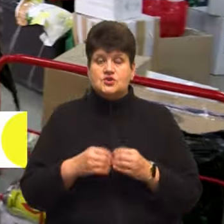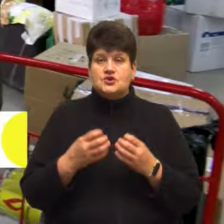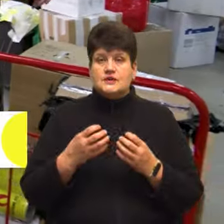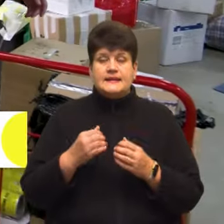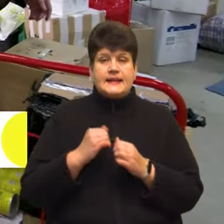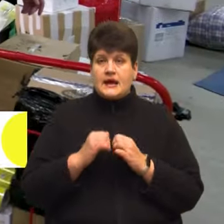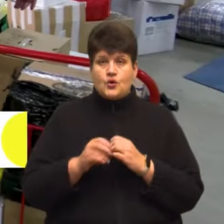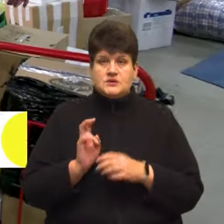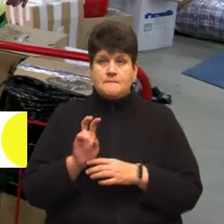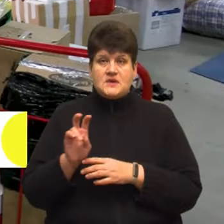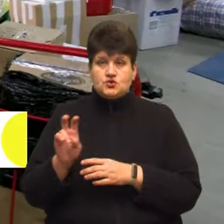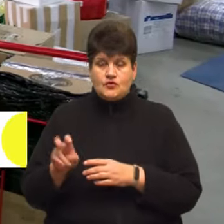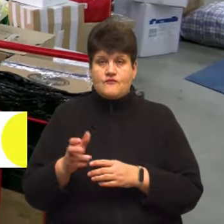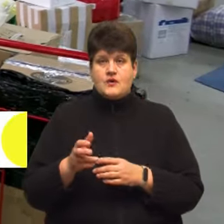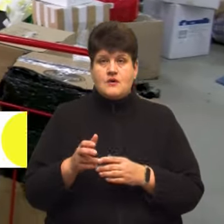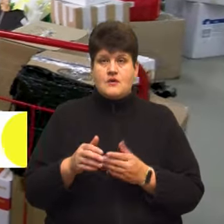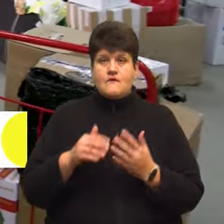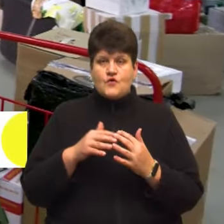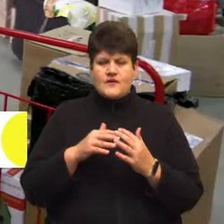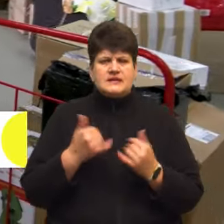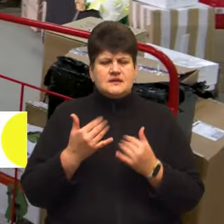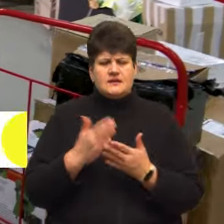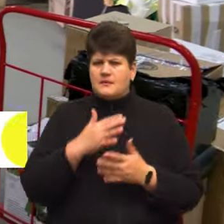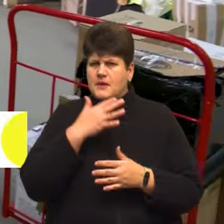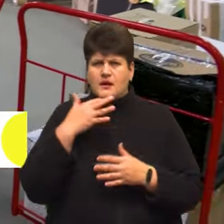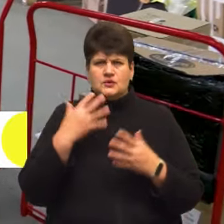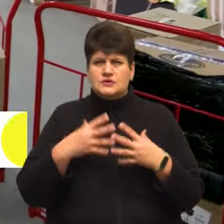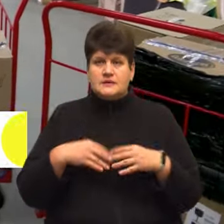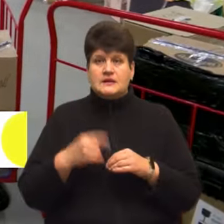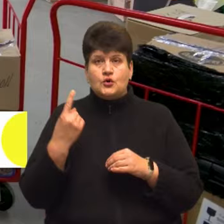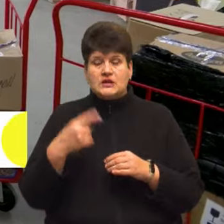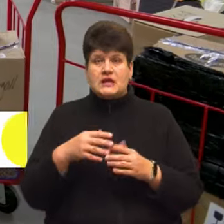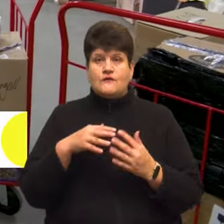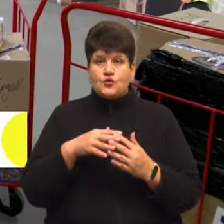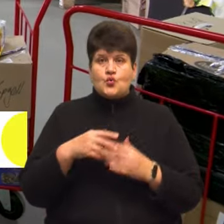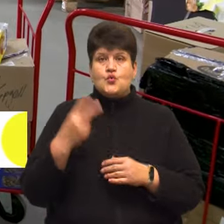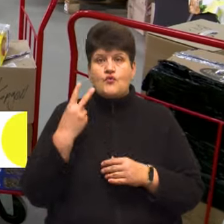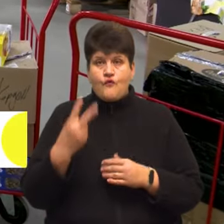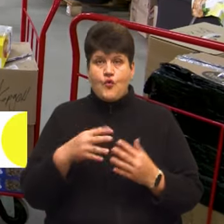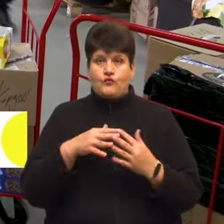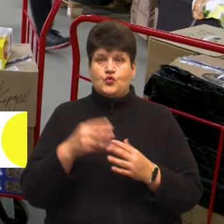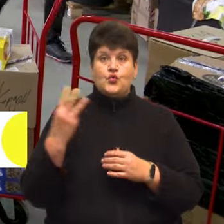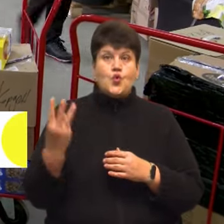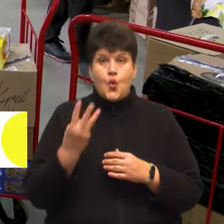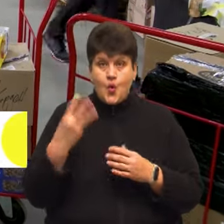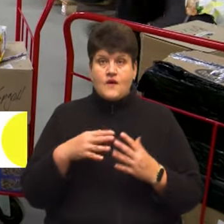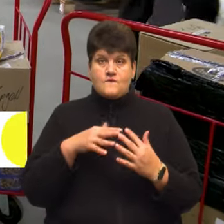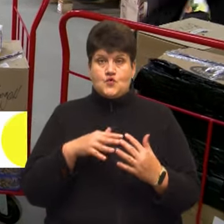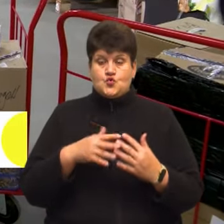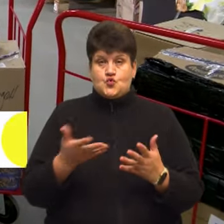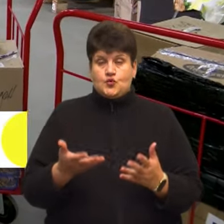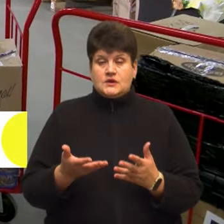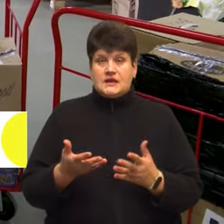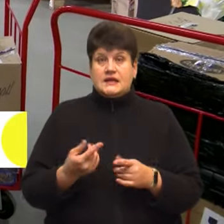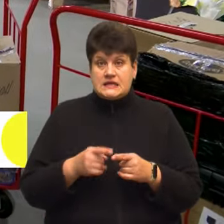пішов воювати а зараз вже є багато сімей де один воює двоє воюють троє воюють і звичайно що вони в першу